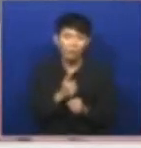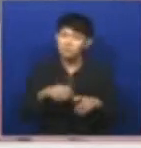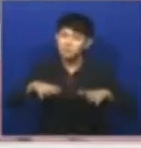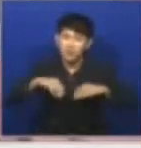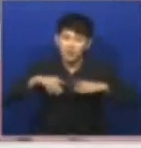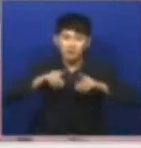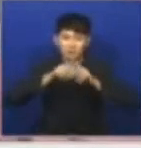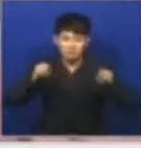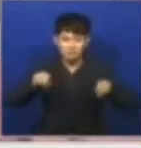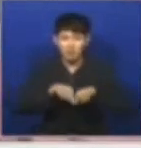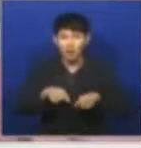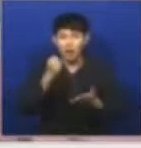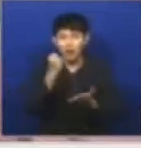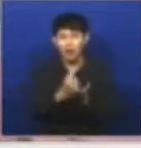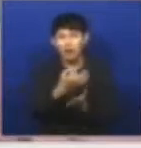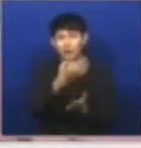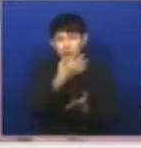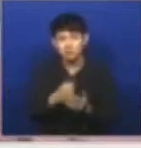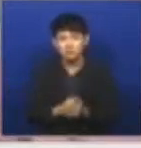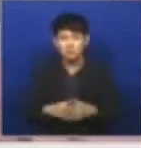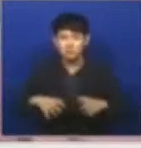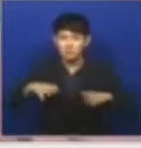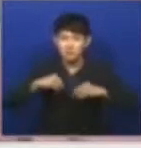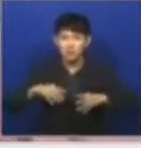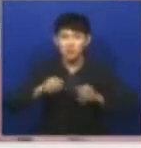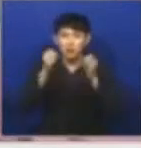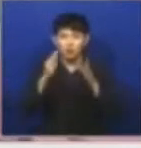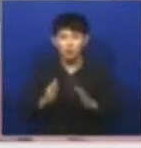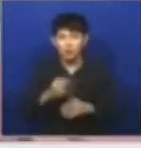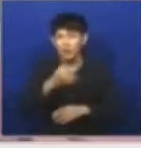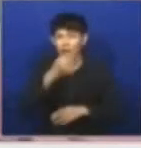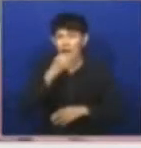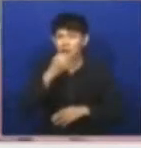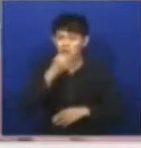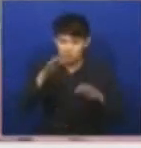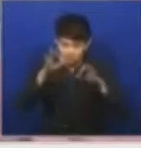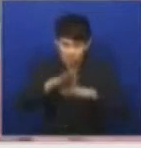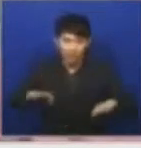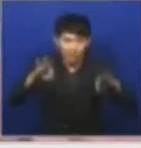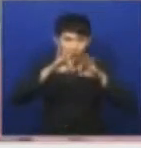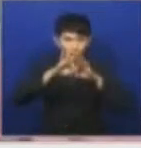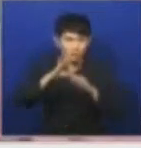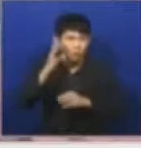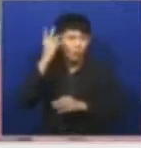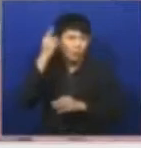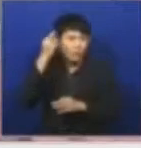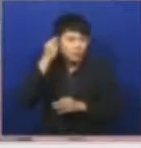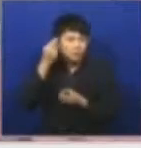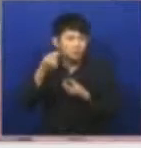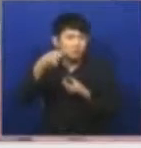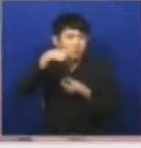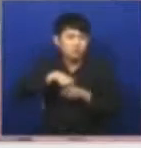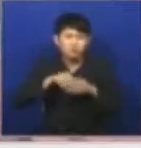พครูไม่ยอมรับว่าครูเป็นวิชาชีพชั้นสูงต้องใช้จิตสำนึกในการสั่งสอนลูก